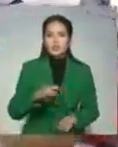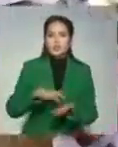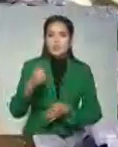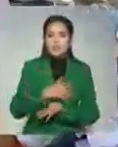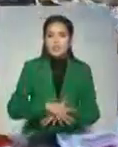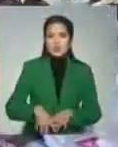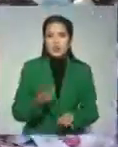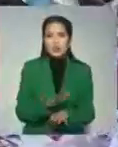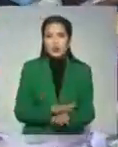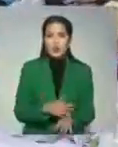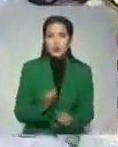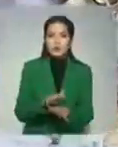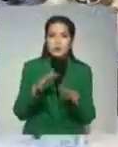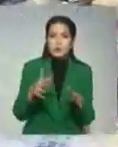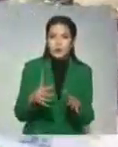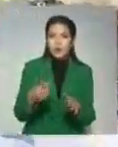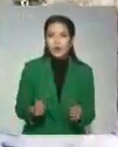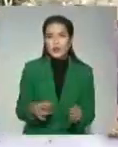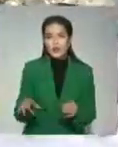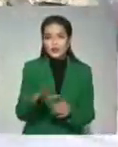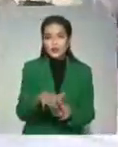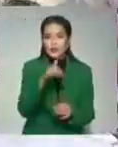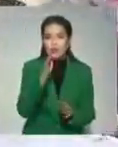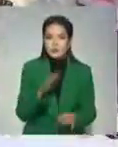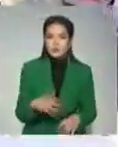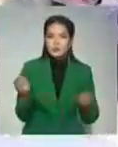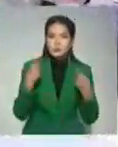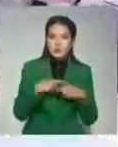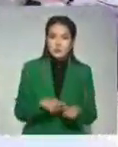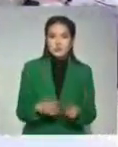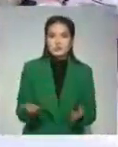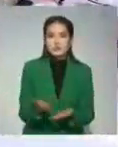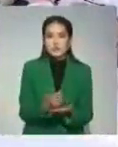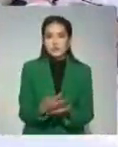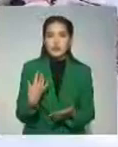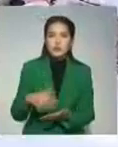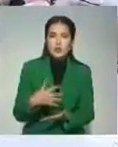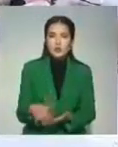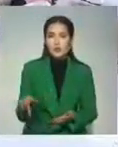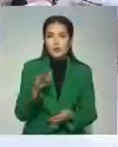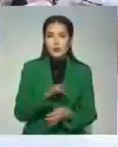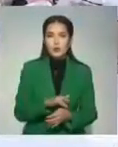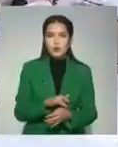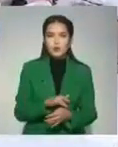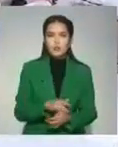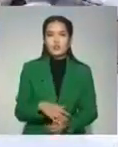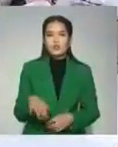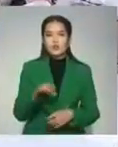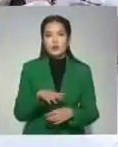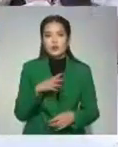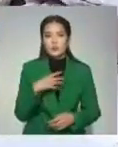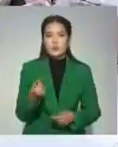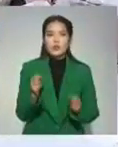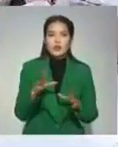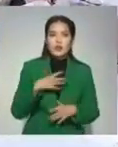дней Нового года. С приходом морозов мусороуборочную технику едва ли встретишь на улицах города. Горы ТБО разрастаются с